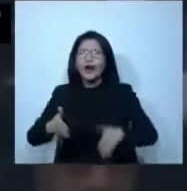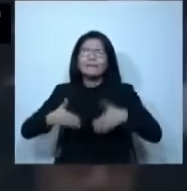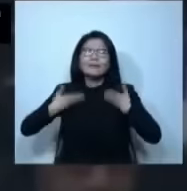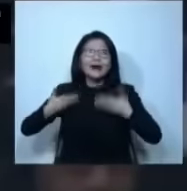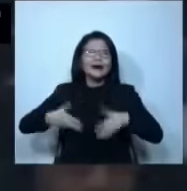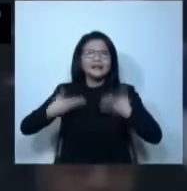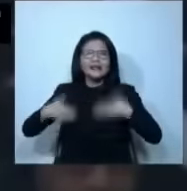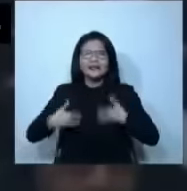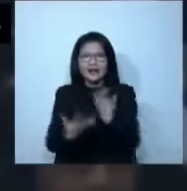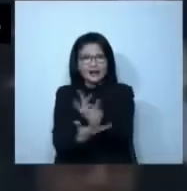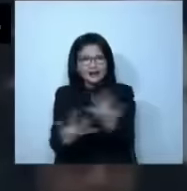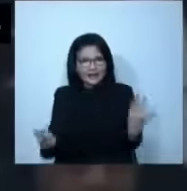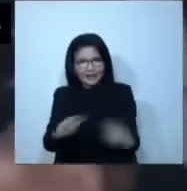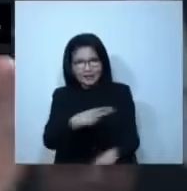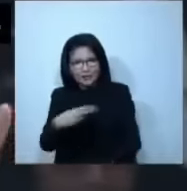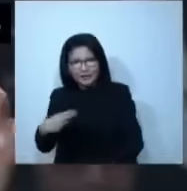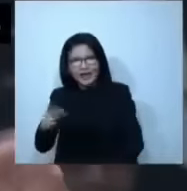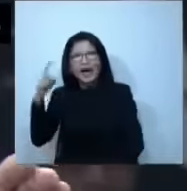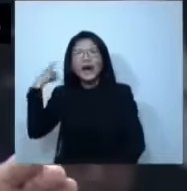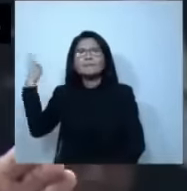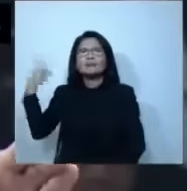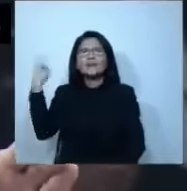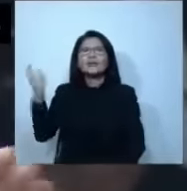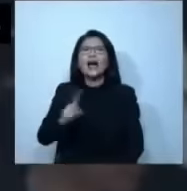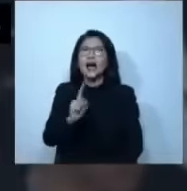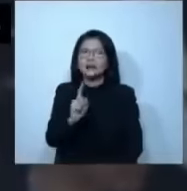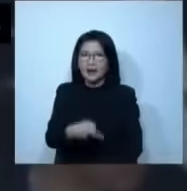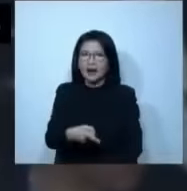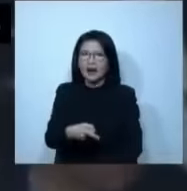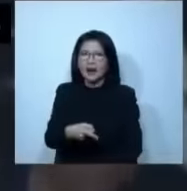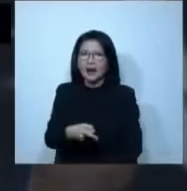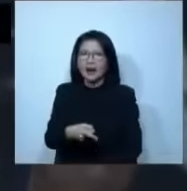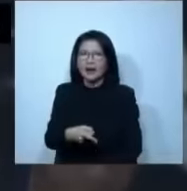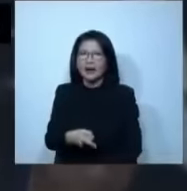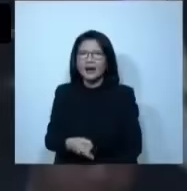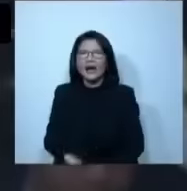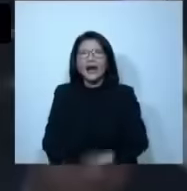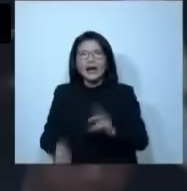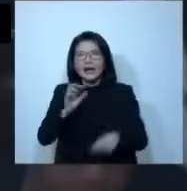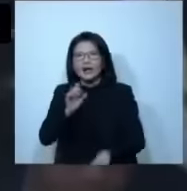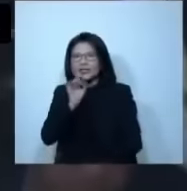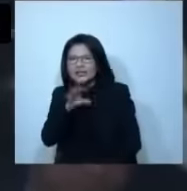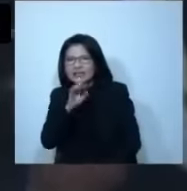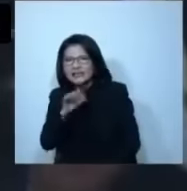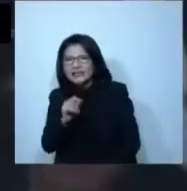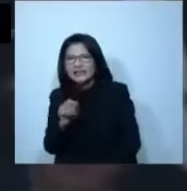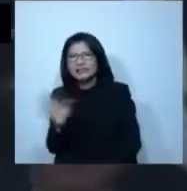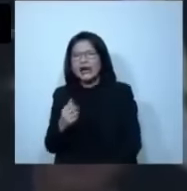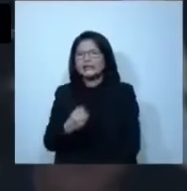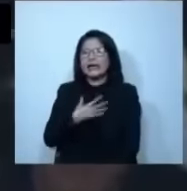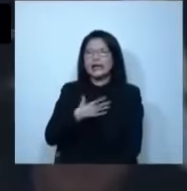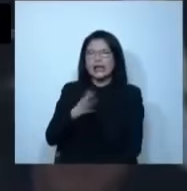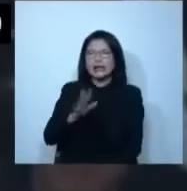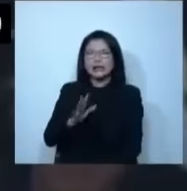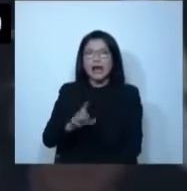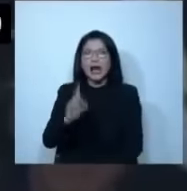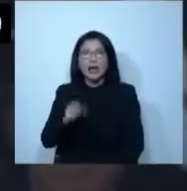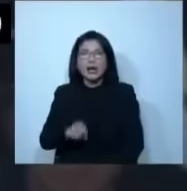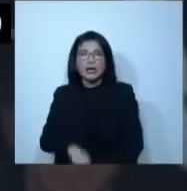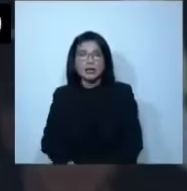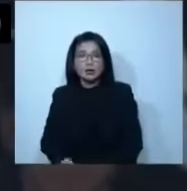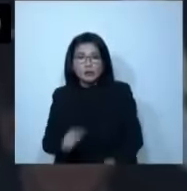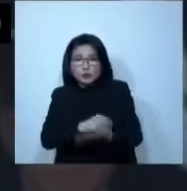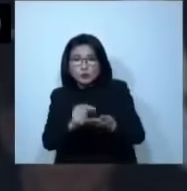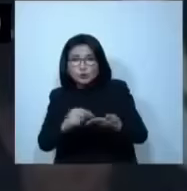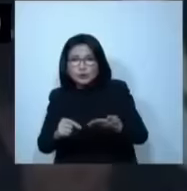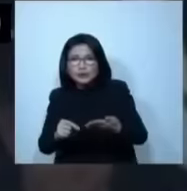bahagianya rakyat ini. Pemerintah ini ada. Yang ketika dikritik tidak baperan, yang ketika media menulis,